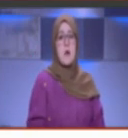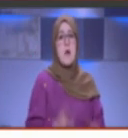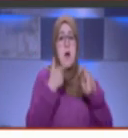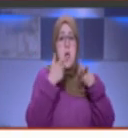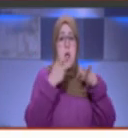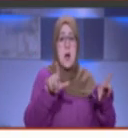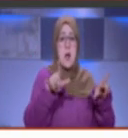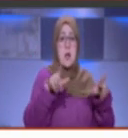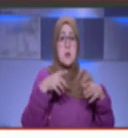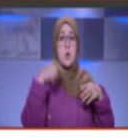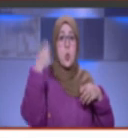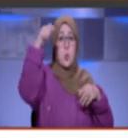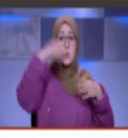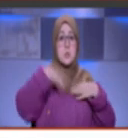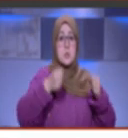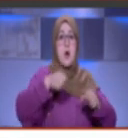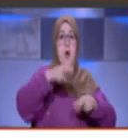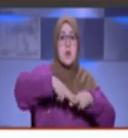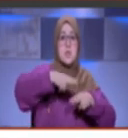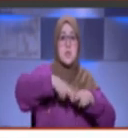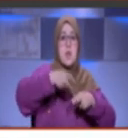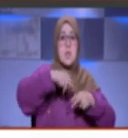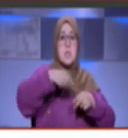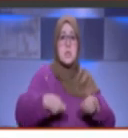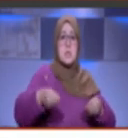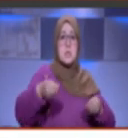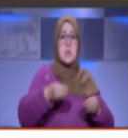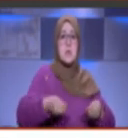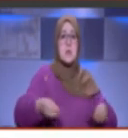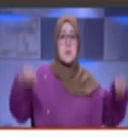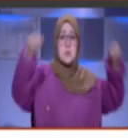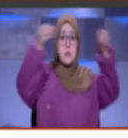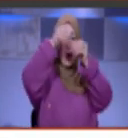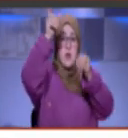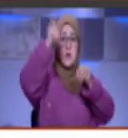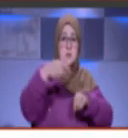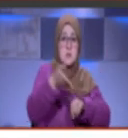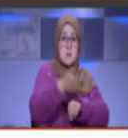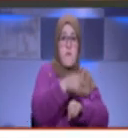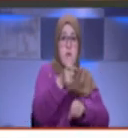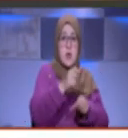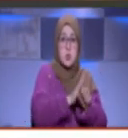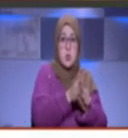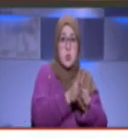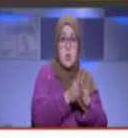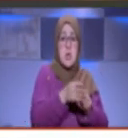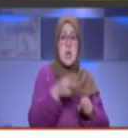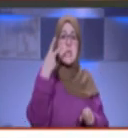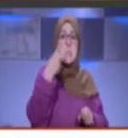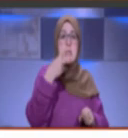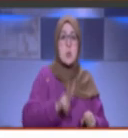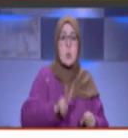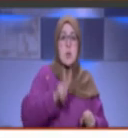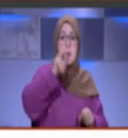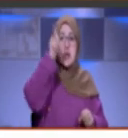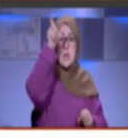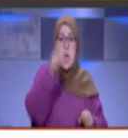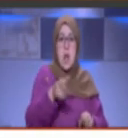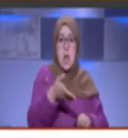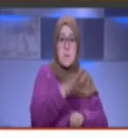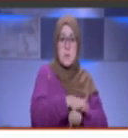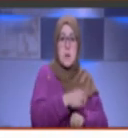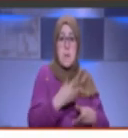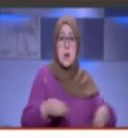أعلنت وزارة الصحة الإسرائيلية ارتفاع حصيلة وفيات فيروس كورونا إلى 72 حالة، هذا كما